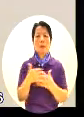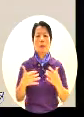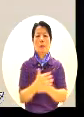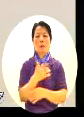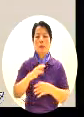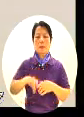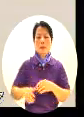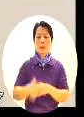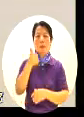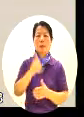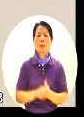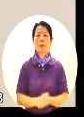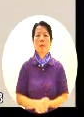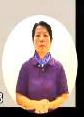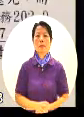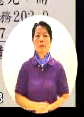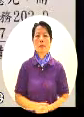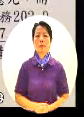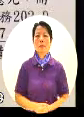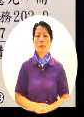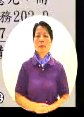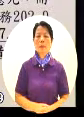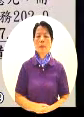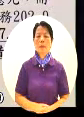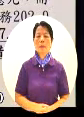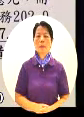局长哈。那下一页，